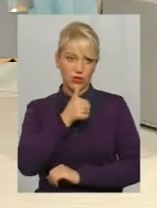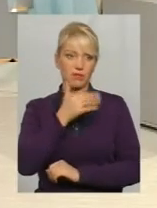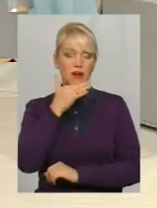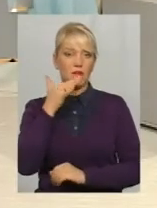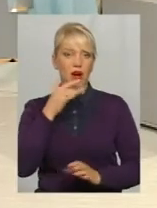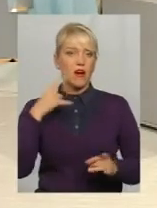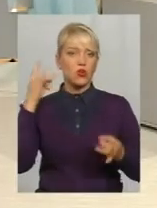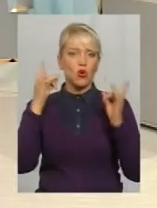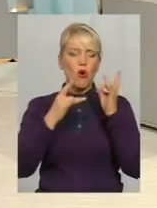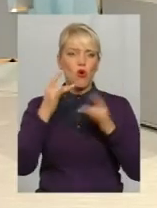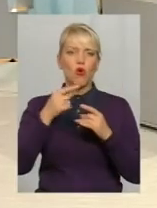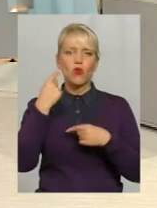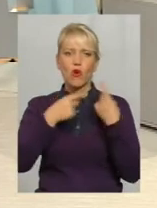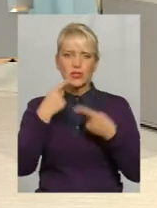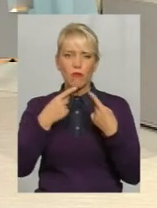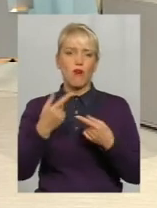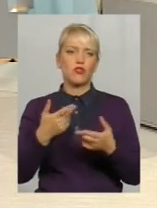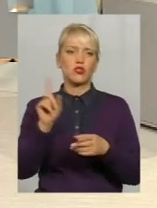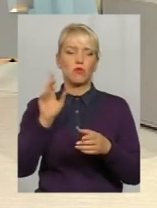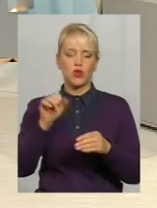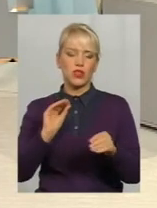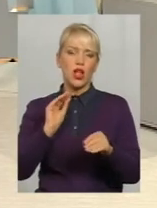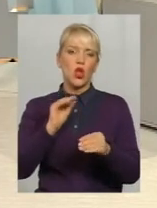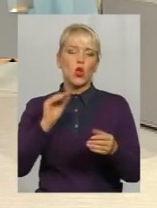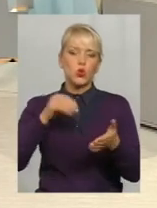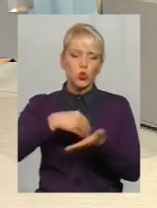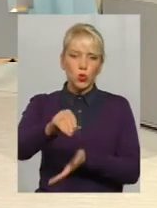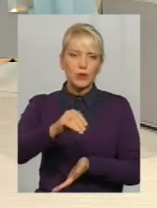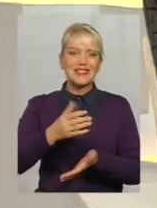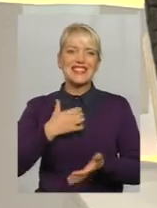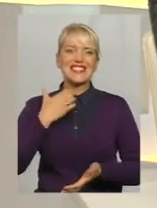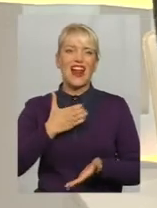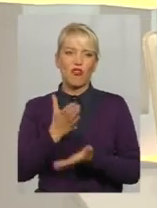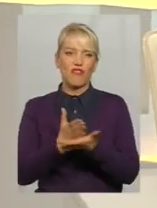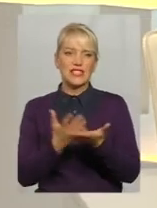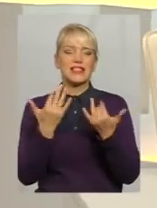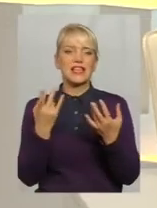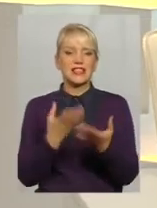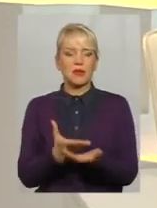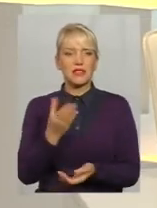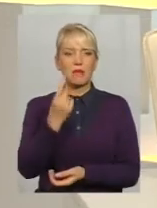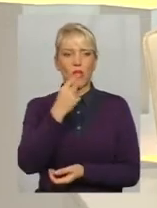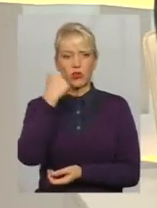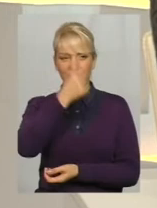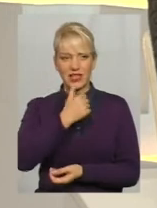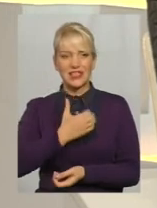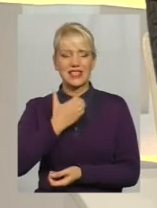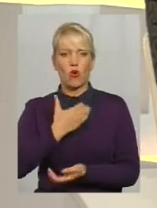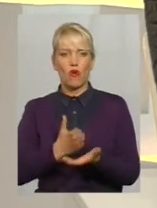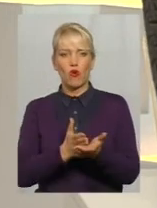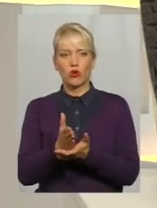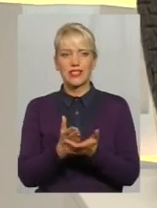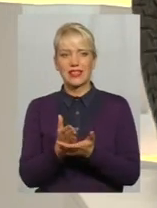точиться розмов щодо того, що можна докупити той страховий стаж. Скільки треба заплатити за один рік страхового стажу?